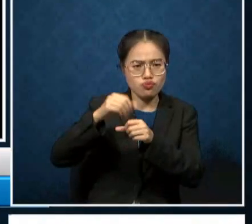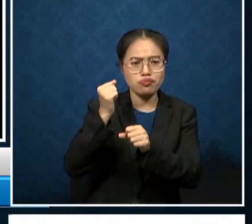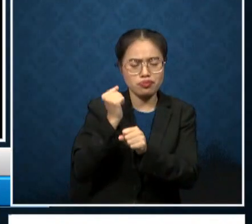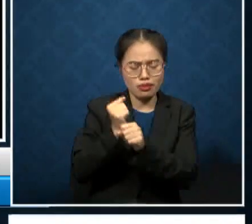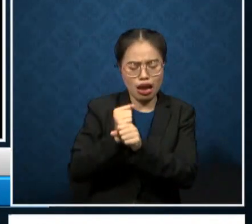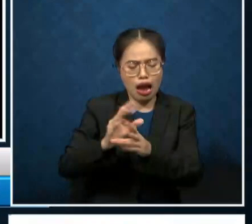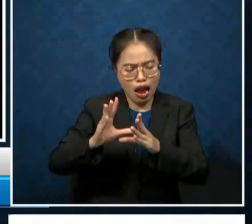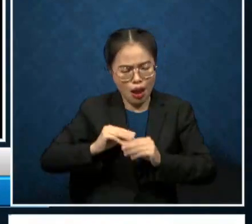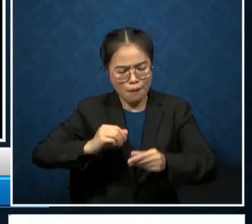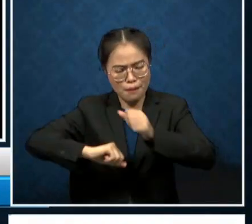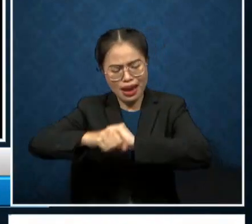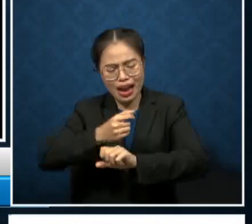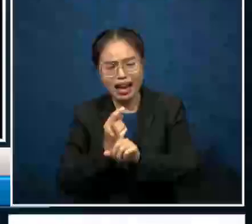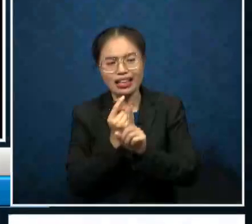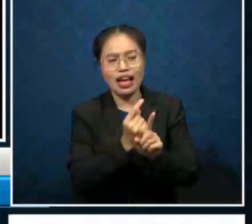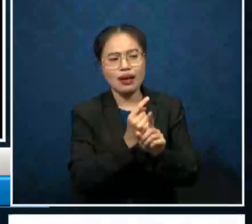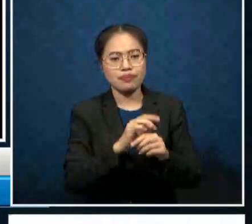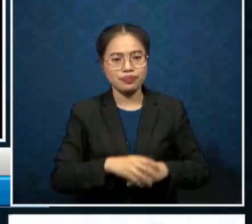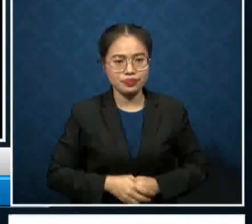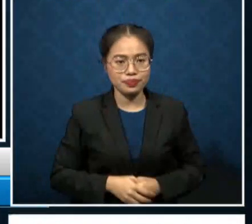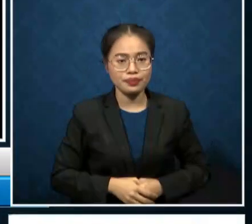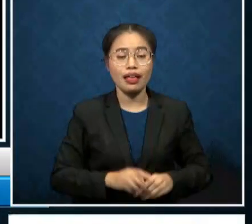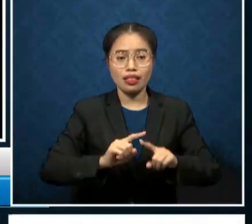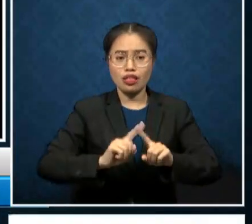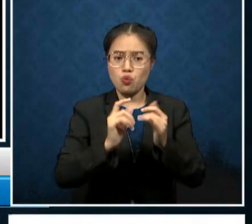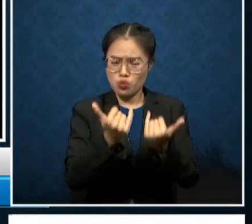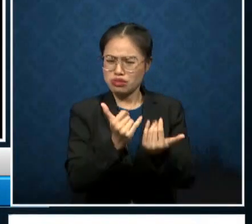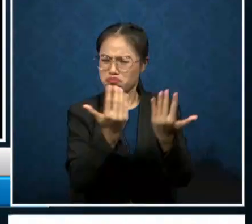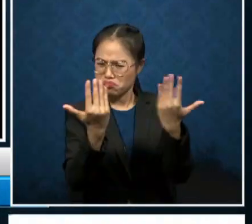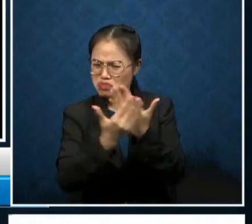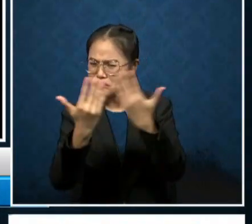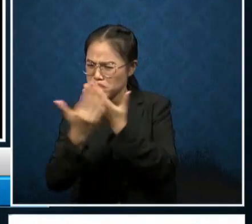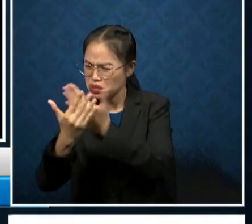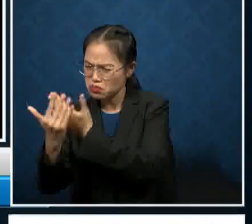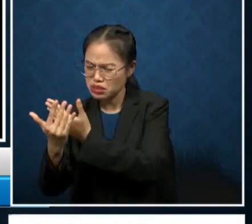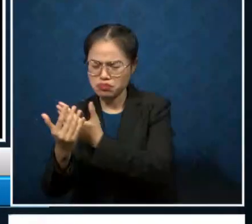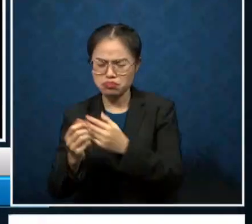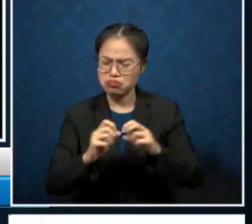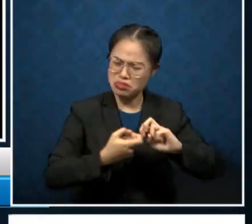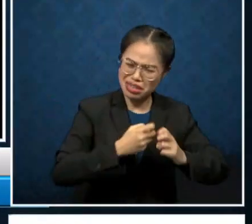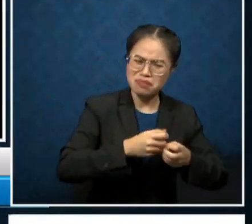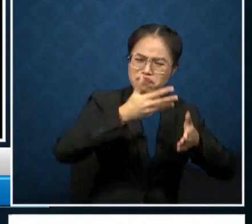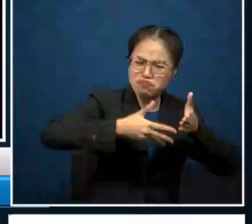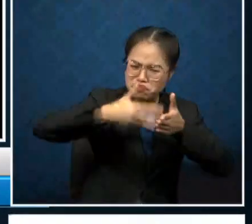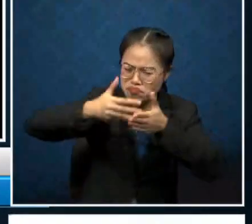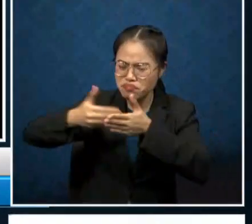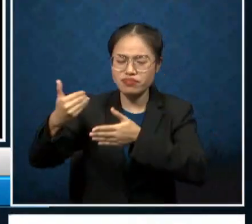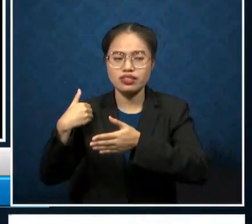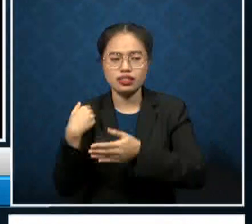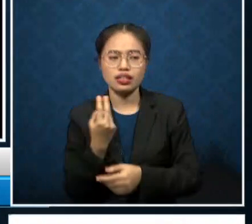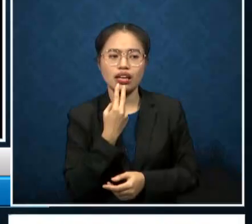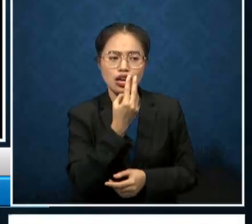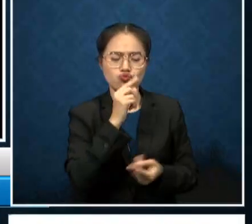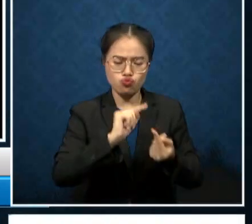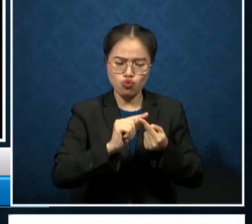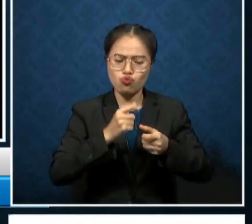แผน 13ก็มีแต่วันนี้เนี่ยมันเปลี่ยนไปเปลี่ยนมาแล้วสุดท้ายมันก็ไปไม่ถึงฝั่งฝันที่จะเห็นภาพของ